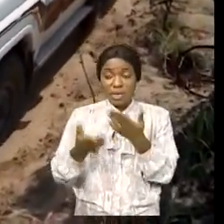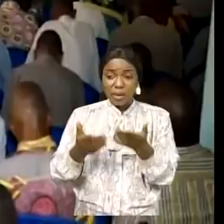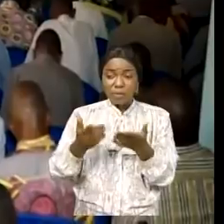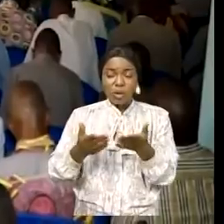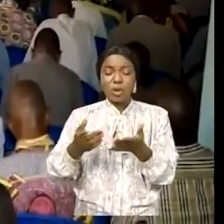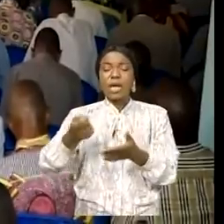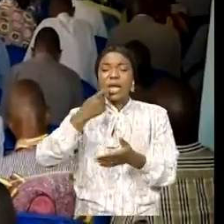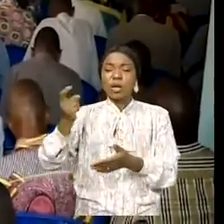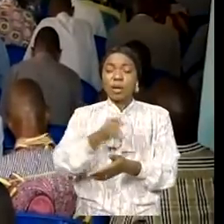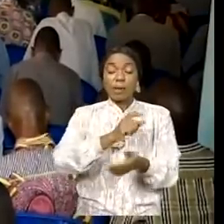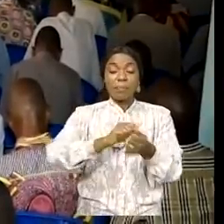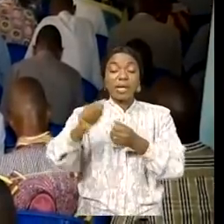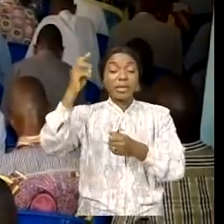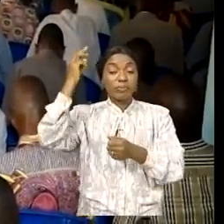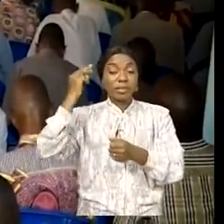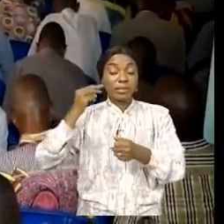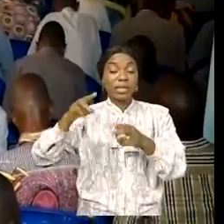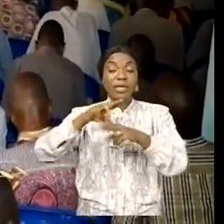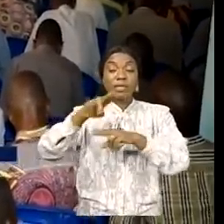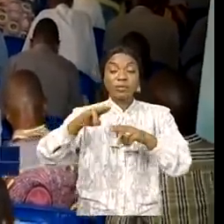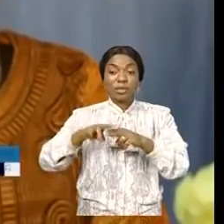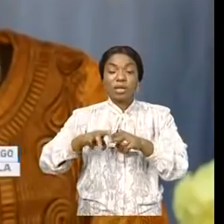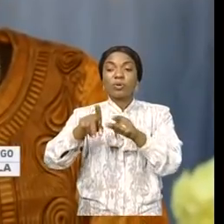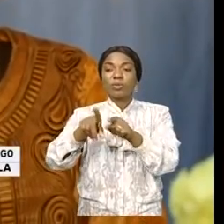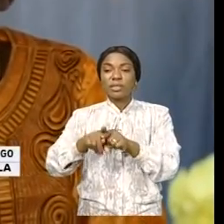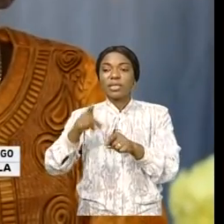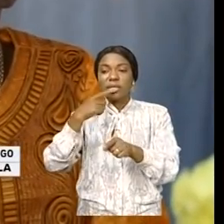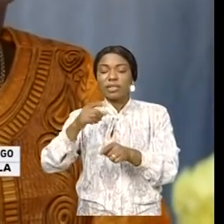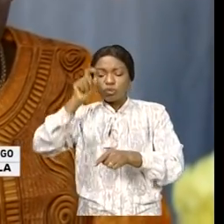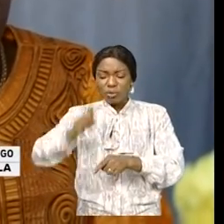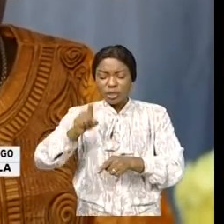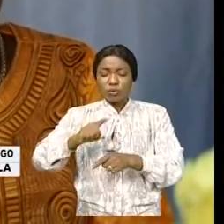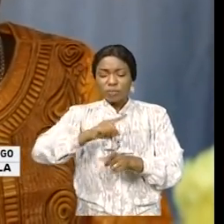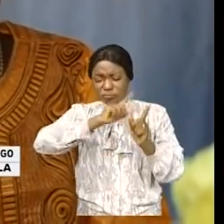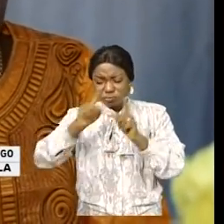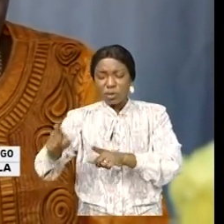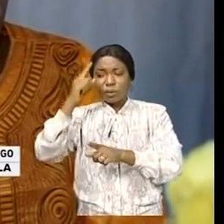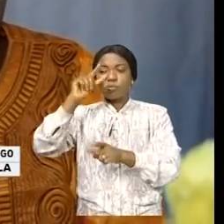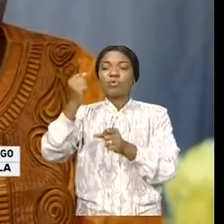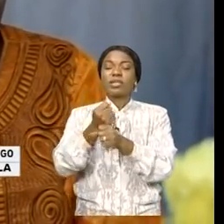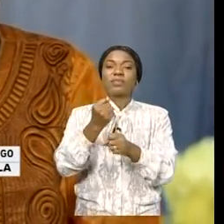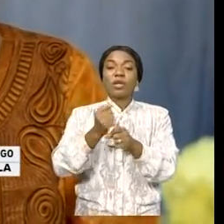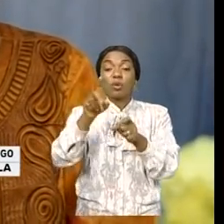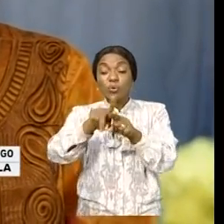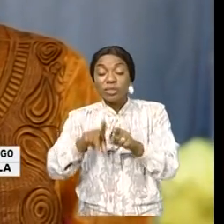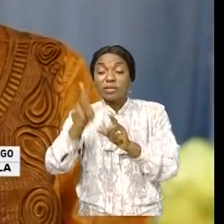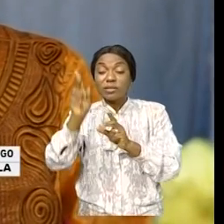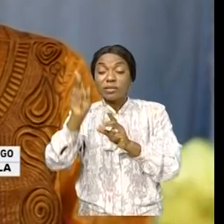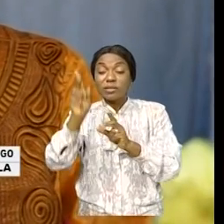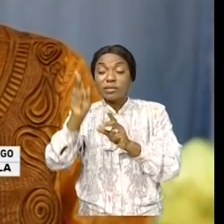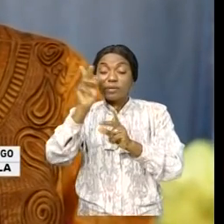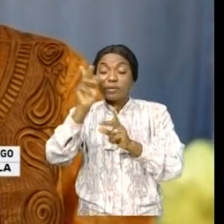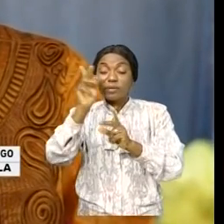faite par le ministre national des tutelles que le PROVED de Kwilu 3 Idiofa s'est rendu sur le terrain pour palper les